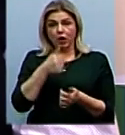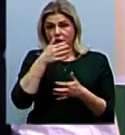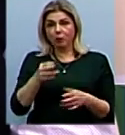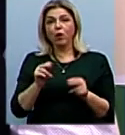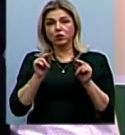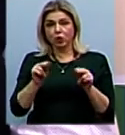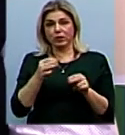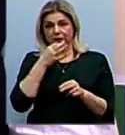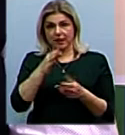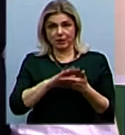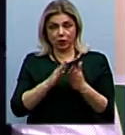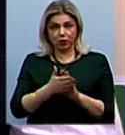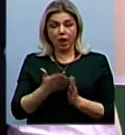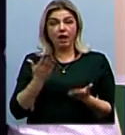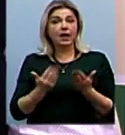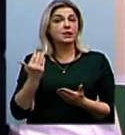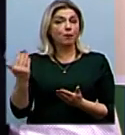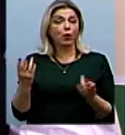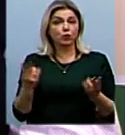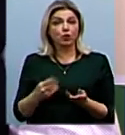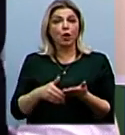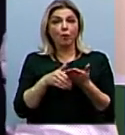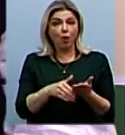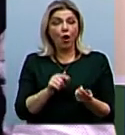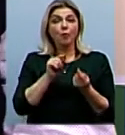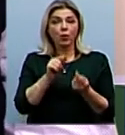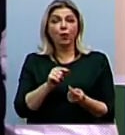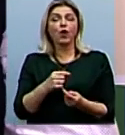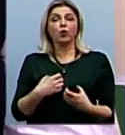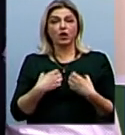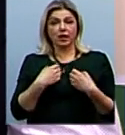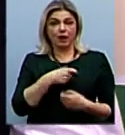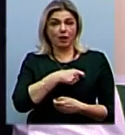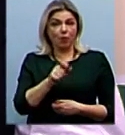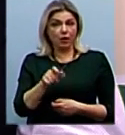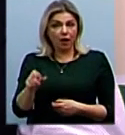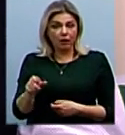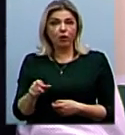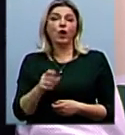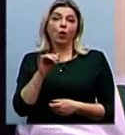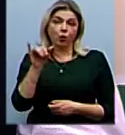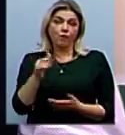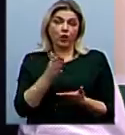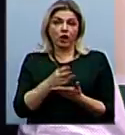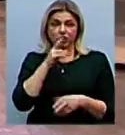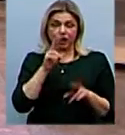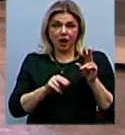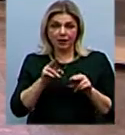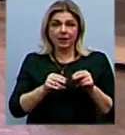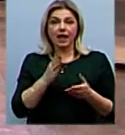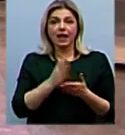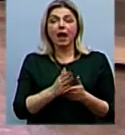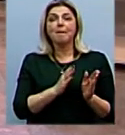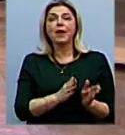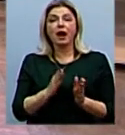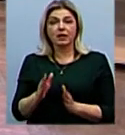внятно ситуация. Есть ему нужна помощь против ужасных депутатов кровожадных, но у него есть шансы, есть механизмы